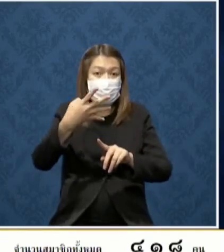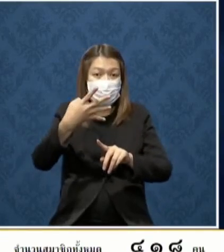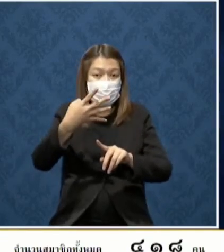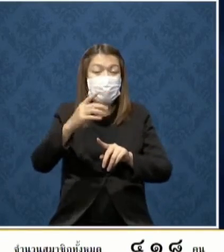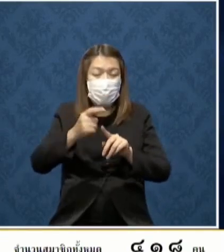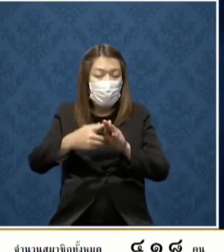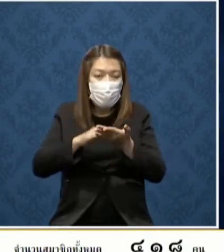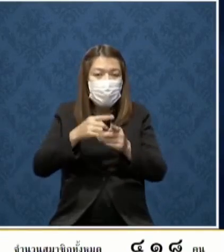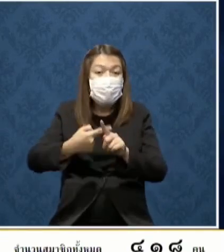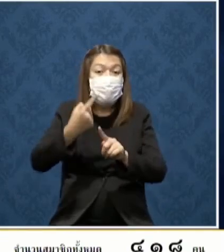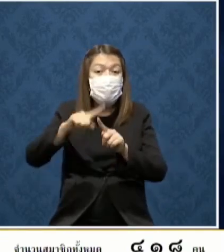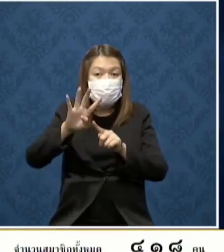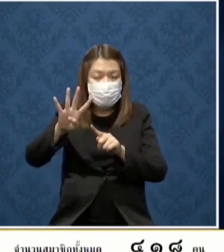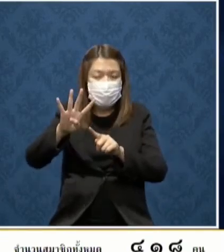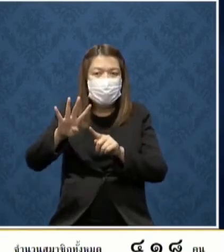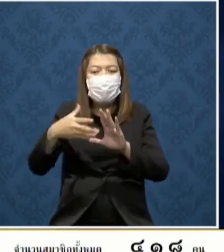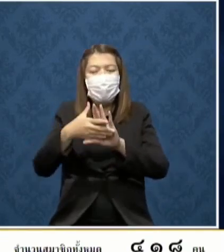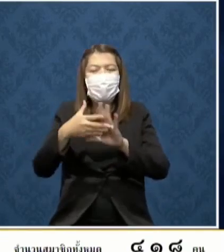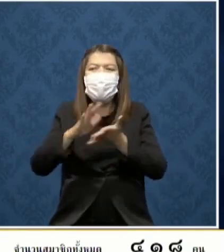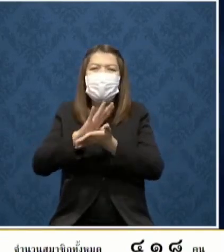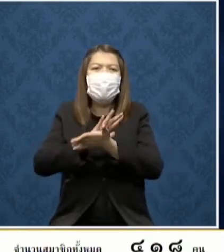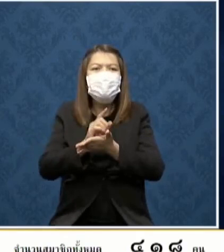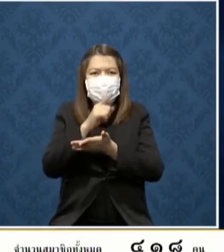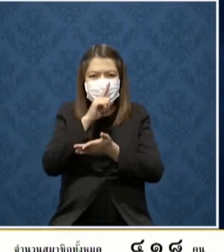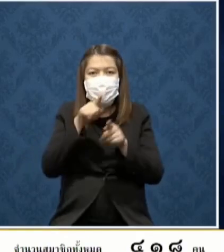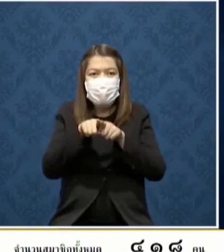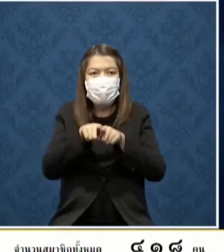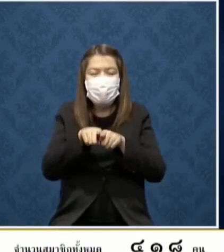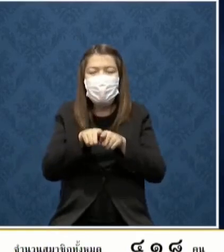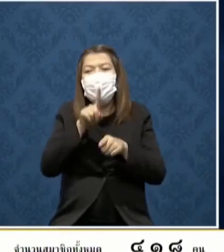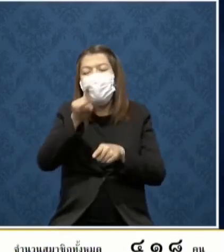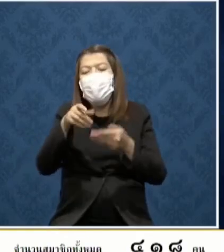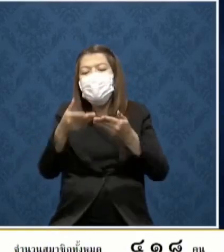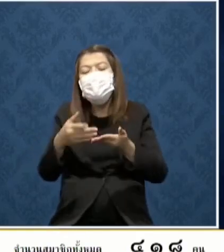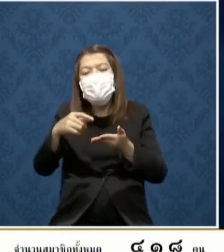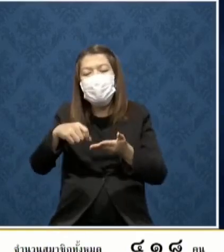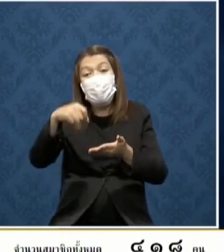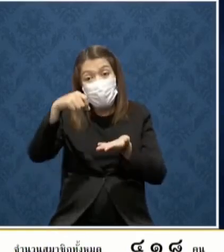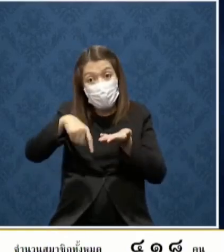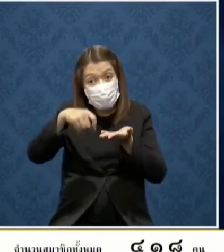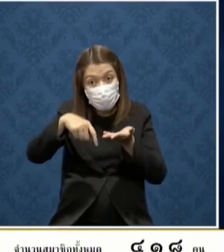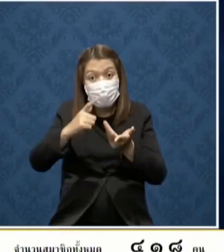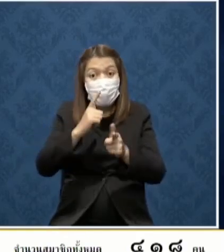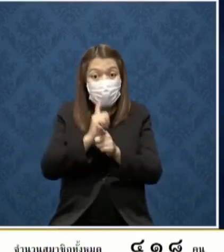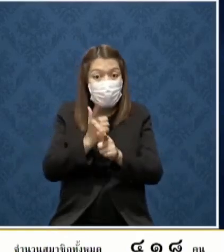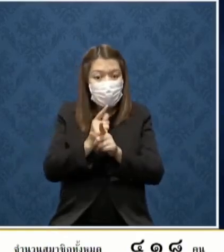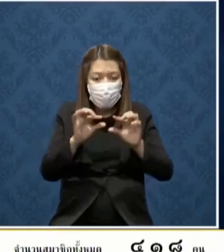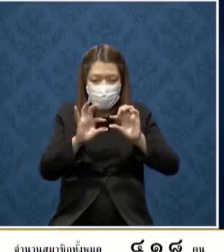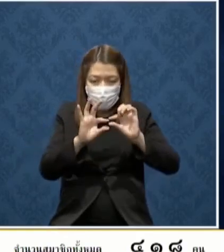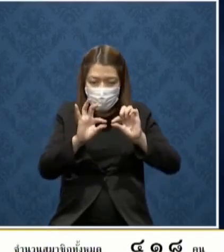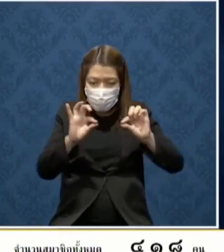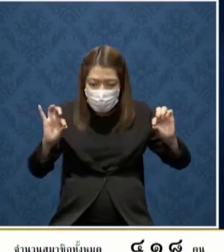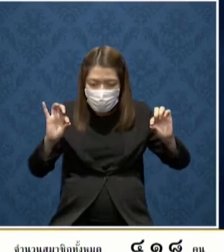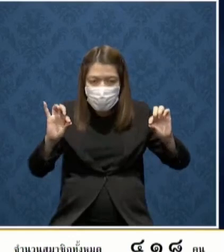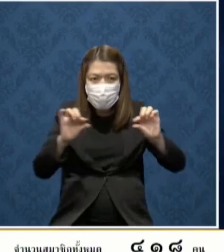ตัวเดวกัทผมฉายไปเมสัผู้นแล้ครับแล้วกตคถามกับกรทัเรอว่า ได้ซ่อมโดยใช้ LEG-PAN HI-TEN